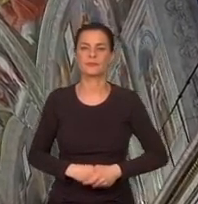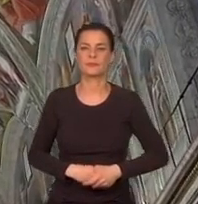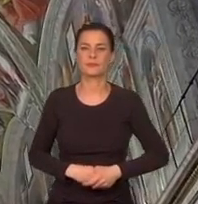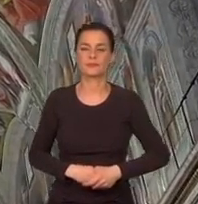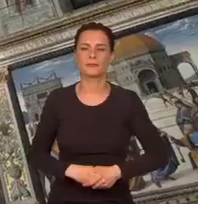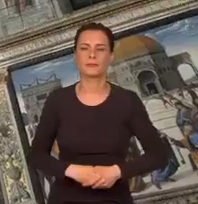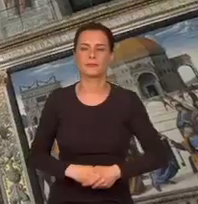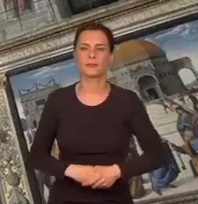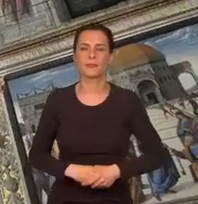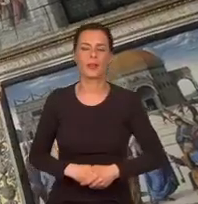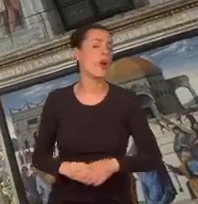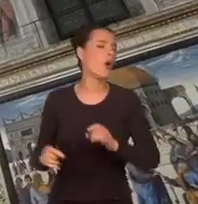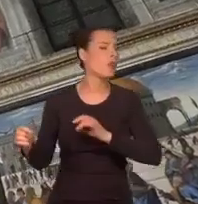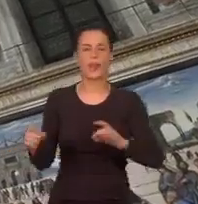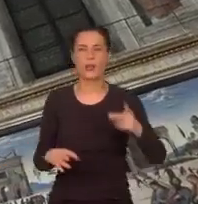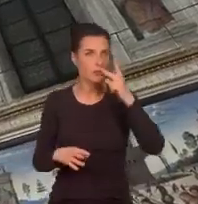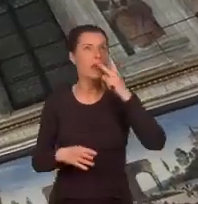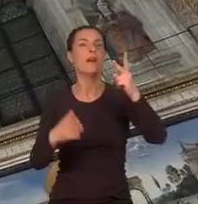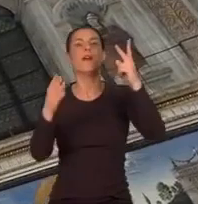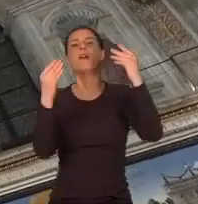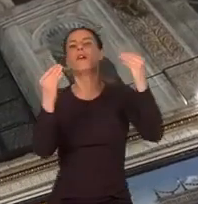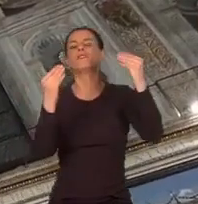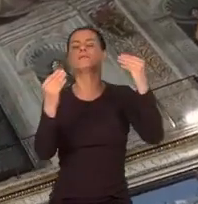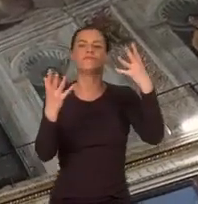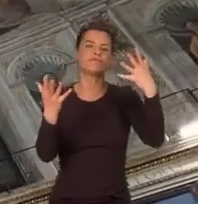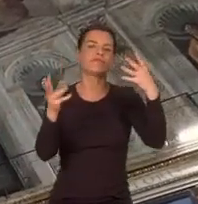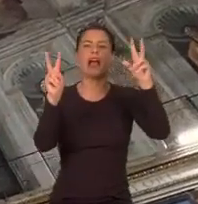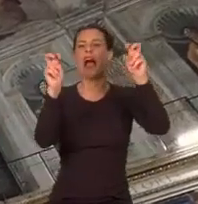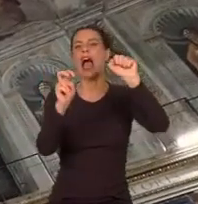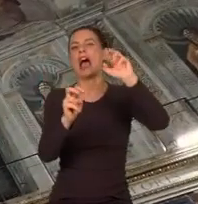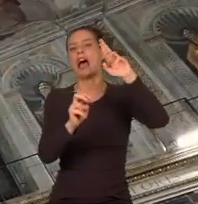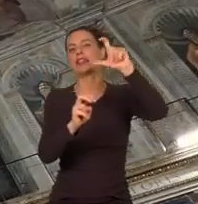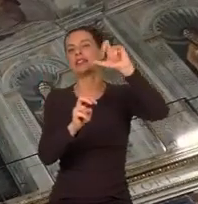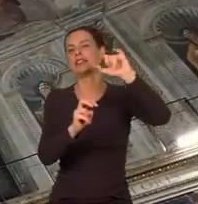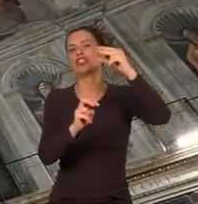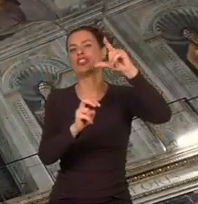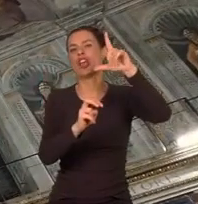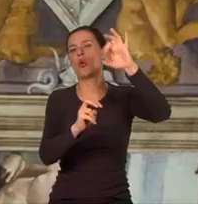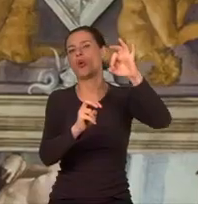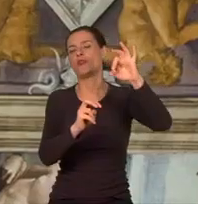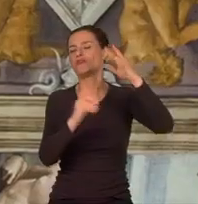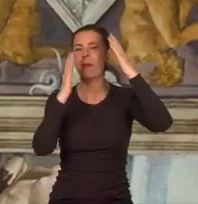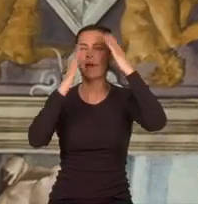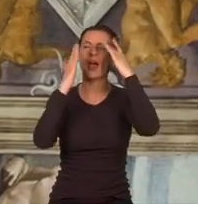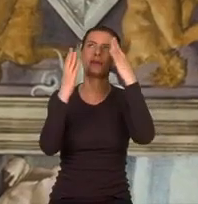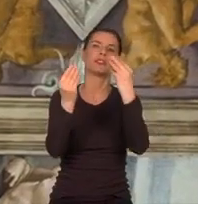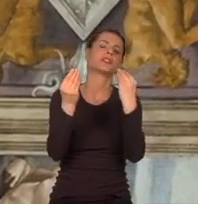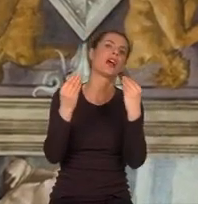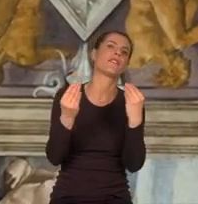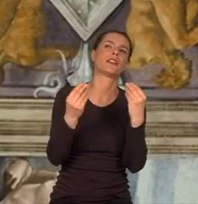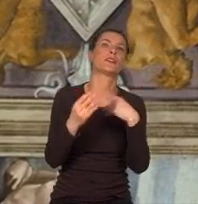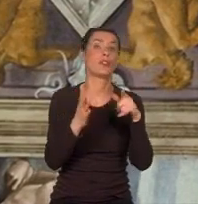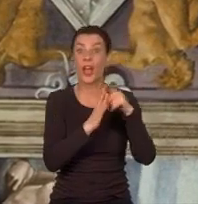Już w pierwszej chwili okrzyknięto ją arcydziełem. Papież był zachwycony. Zadziwił wszystkich.